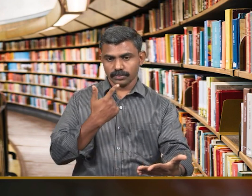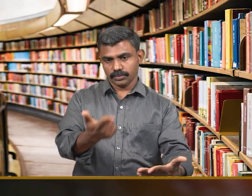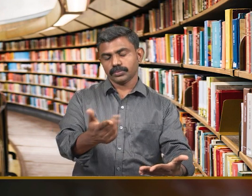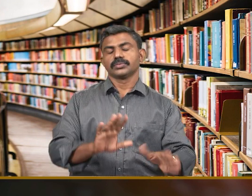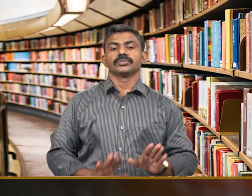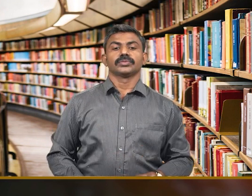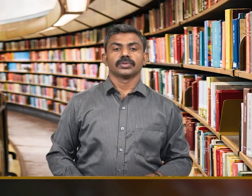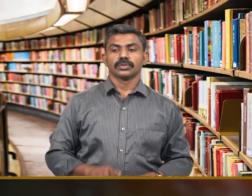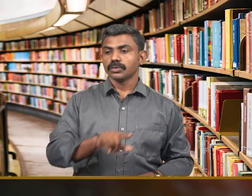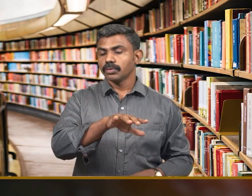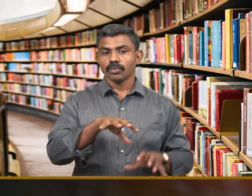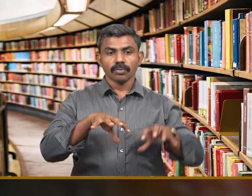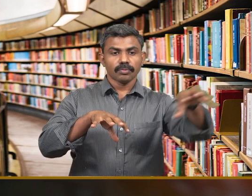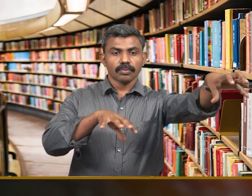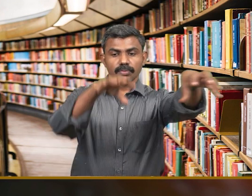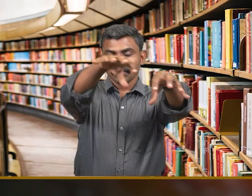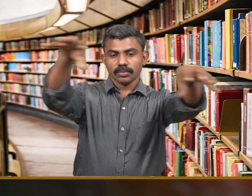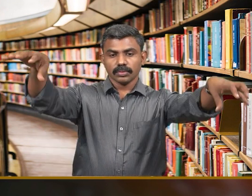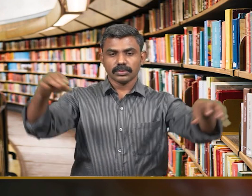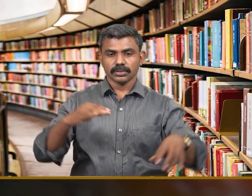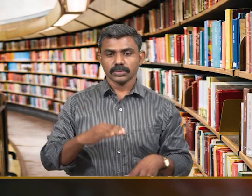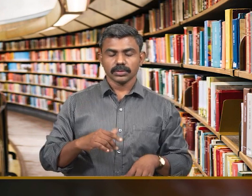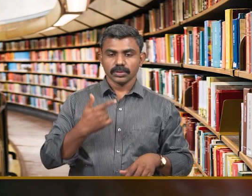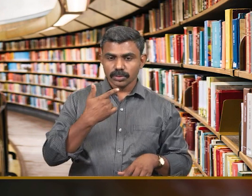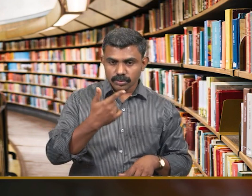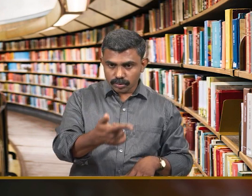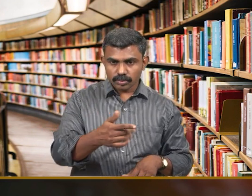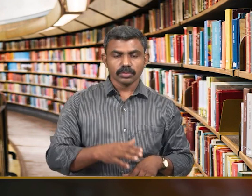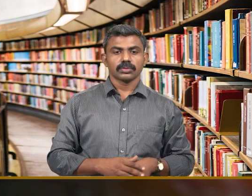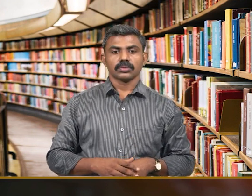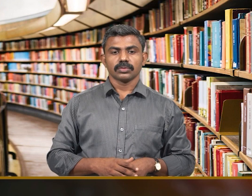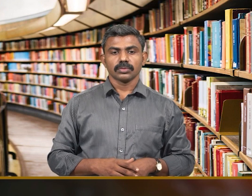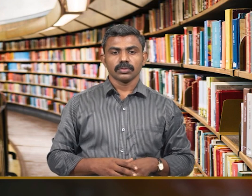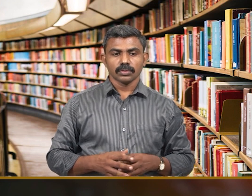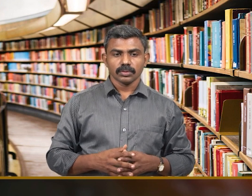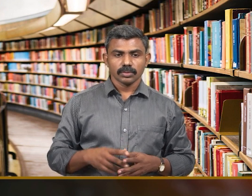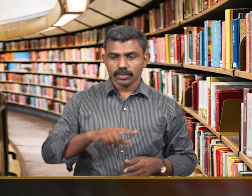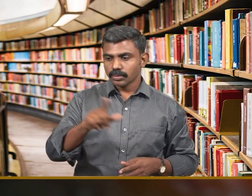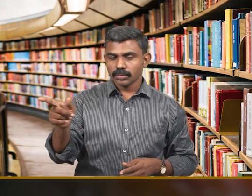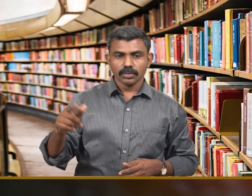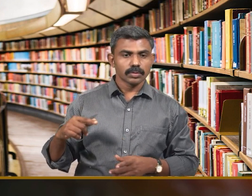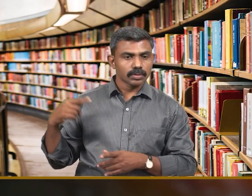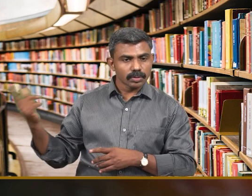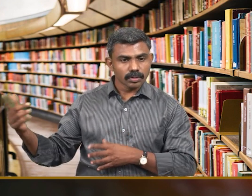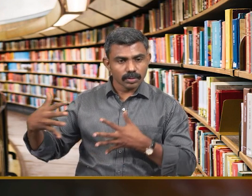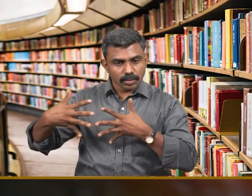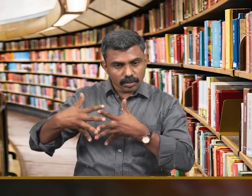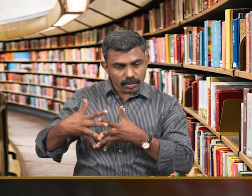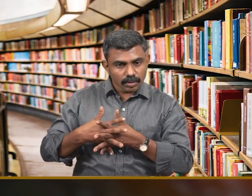நமக்கு எந்த கெட்டப்பம் வராது அப்படிங்கிறக்கா மிக அறிவுபூர்வமாக என்ன பண்ணுறாருன்னா ஒரு மரியாதையும் கிடைக்கும் அப்படிங்கிறக்கா என்ன